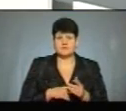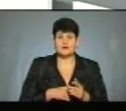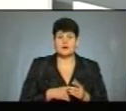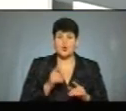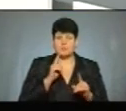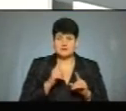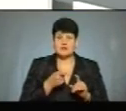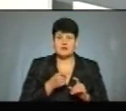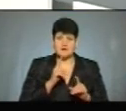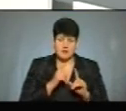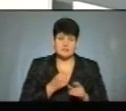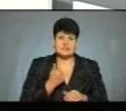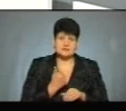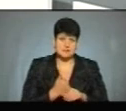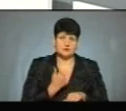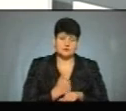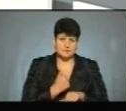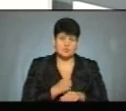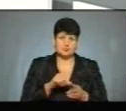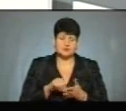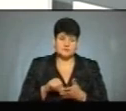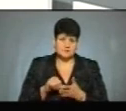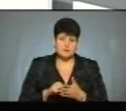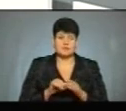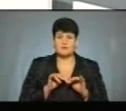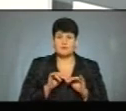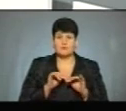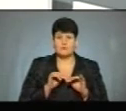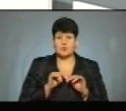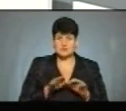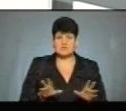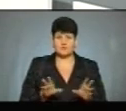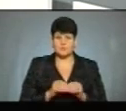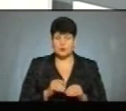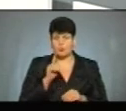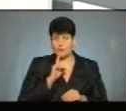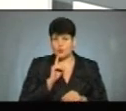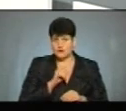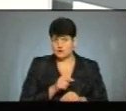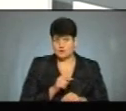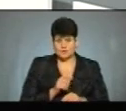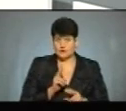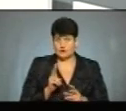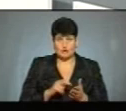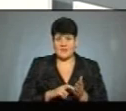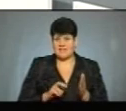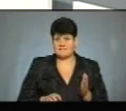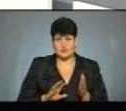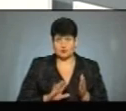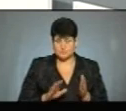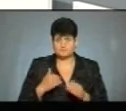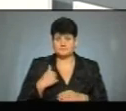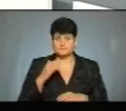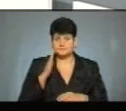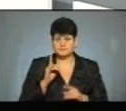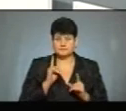рада поки що є легітимним учасником процесу добровільного об'єднання, ніхто їх поки що не виключав, тобто проголосована